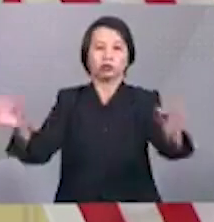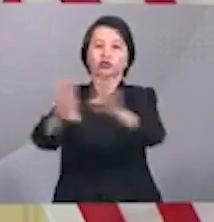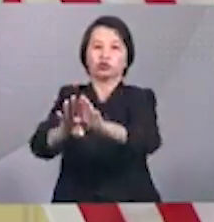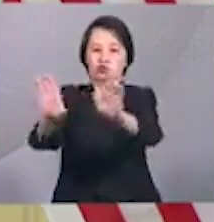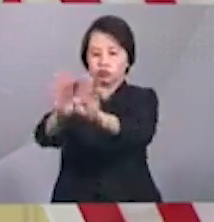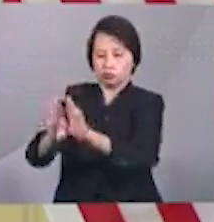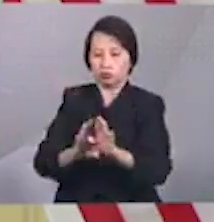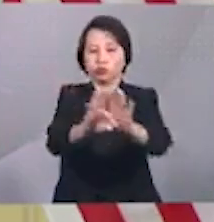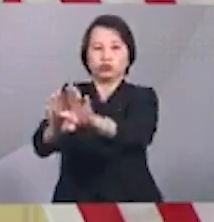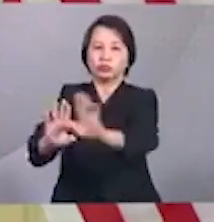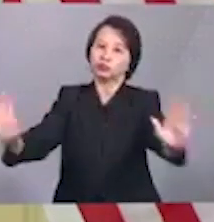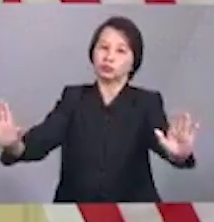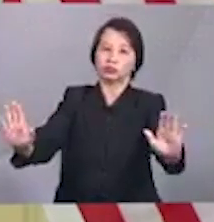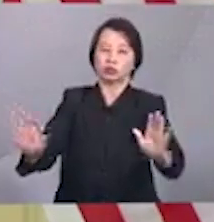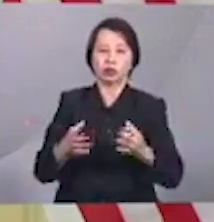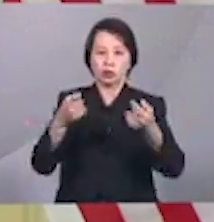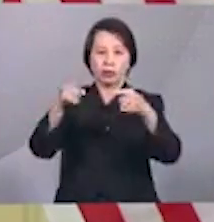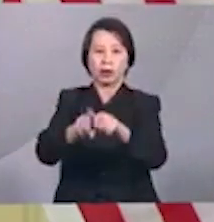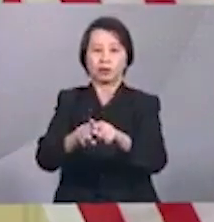kawasan tersebut. Ini seperti yang berlaku di